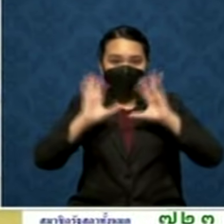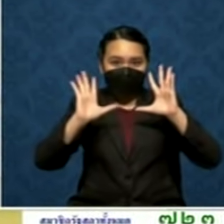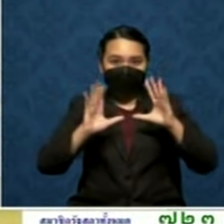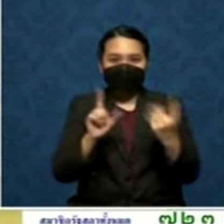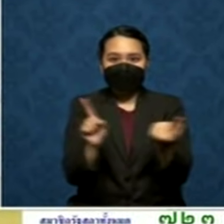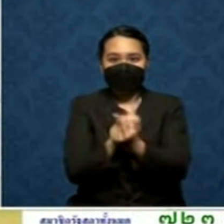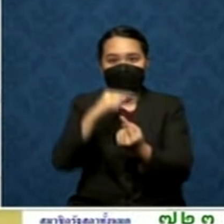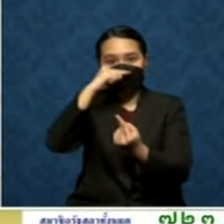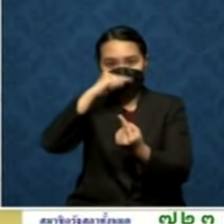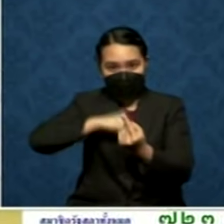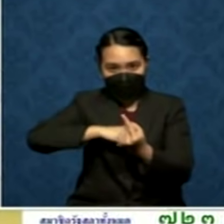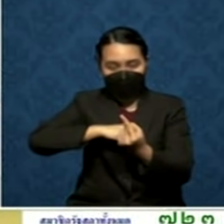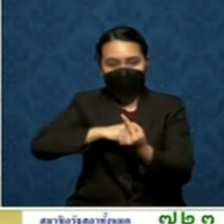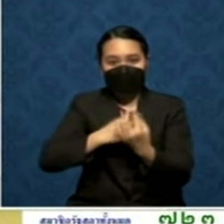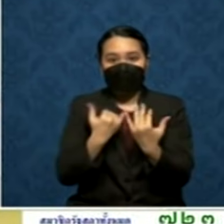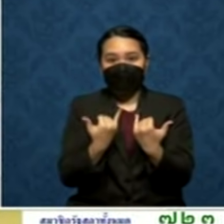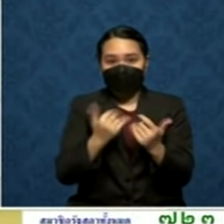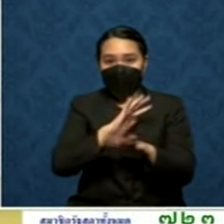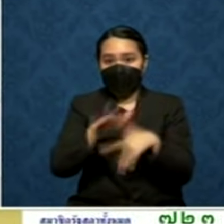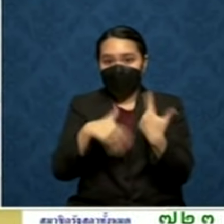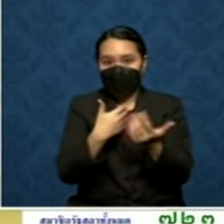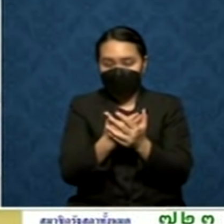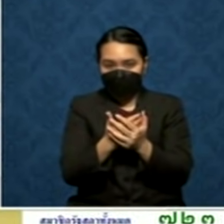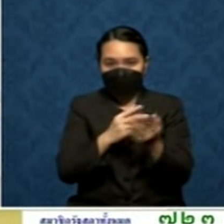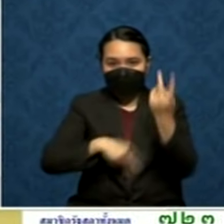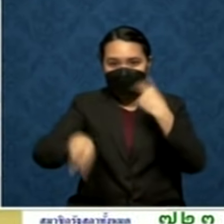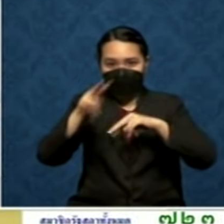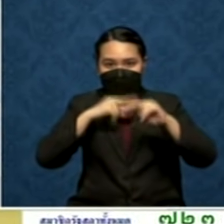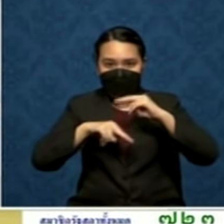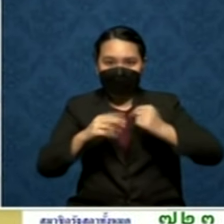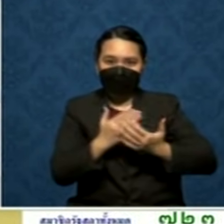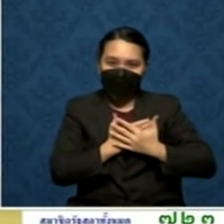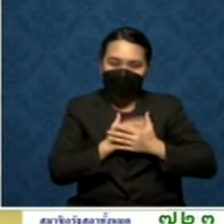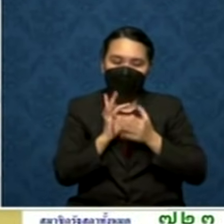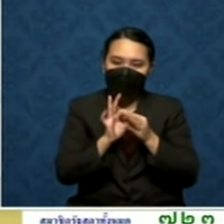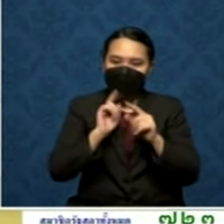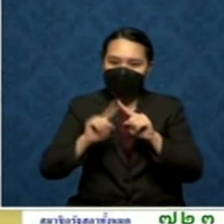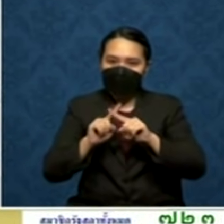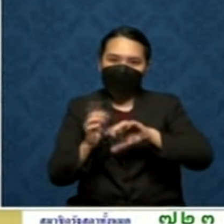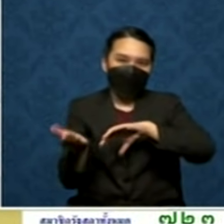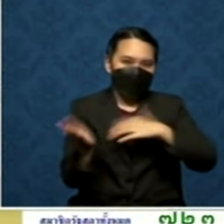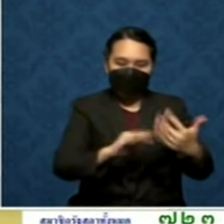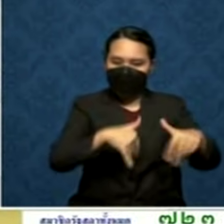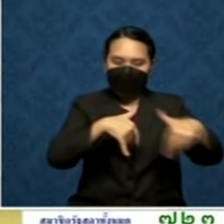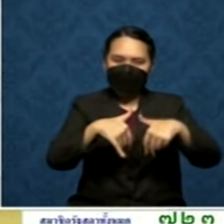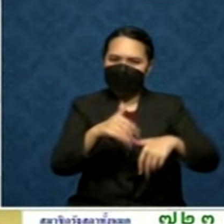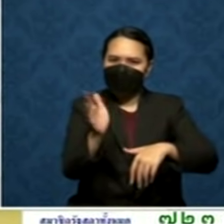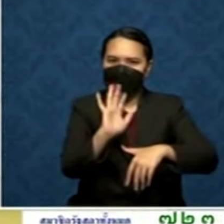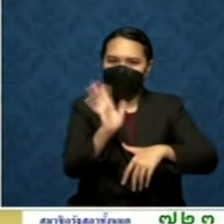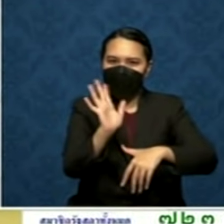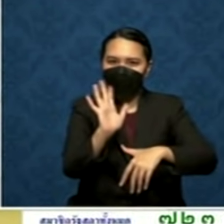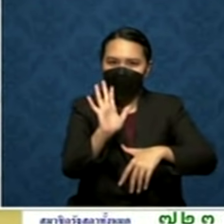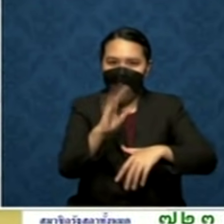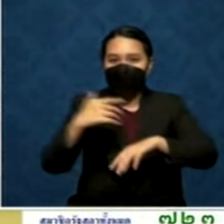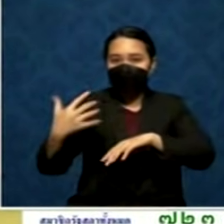ไทยของพวกเราสามารถที่จะรักษาสิ่งที่เขารักและห่วงแผนได้โดยที่ไม่ต้องทำลายพี่น้องประชาชนไม่ต้อง